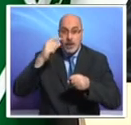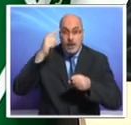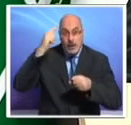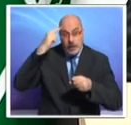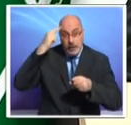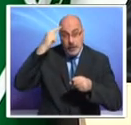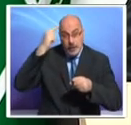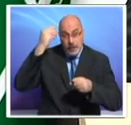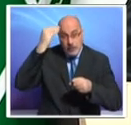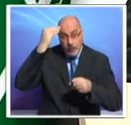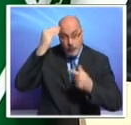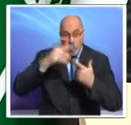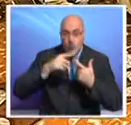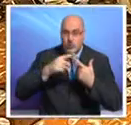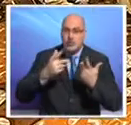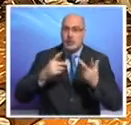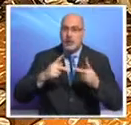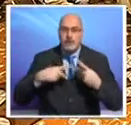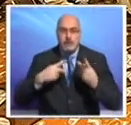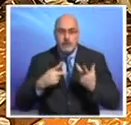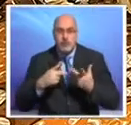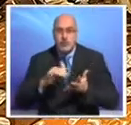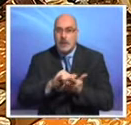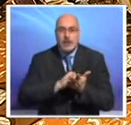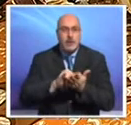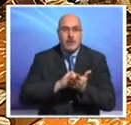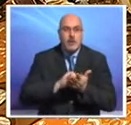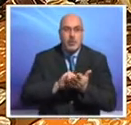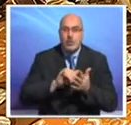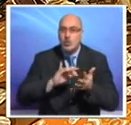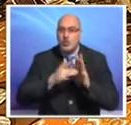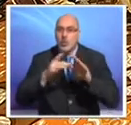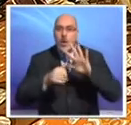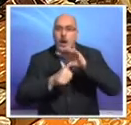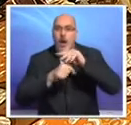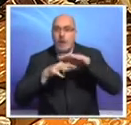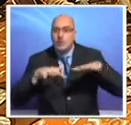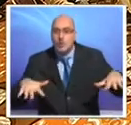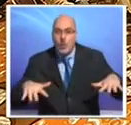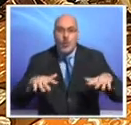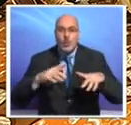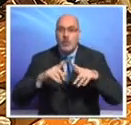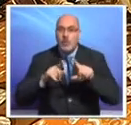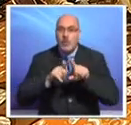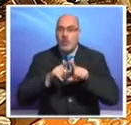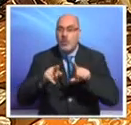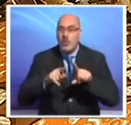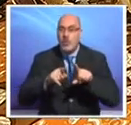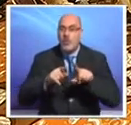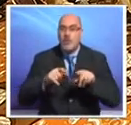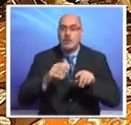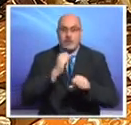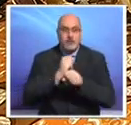وبيئته الاجتماعية وتدمير شبكاته الاتصالية والتواصلية